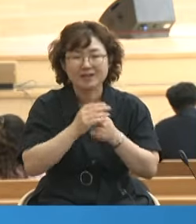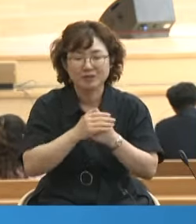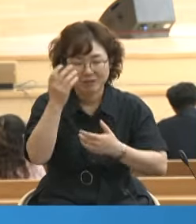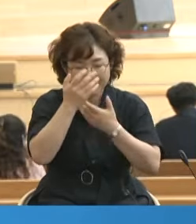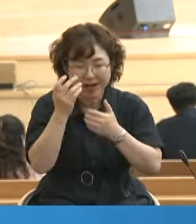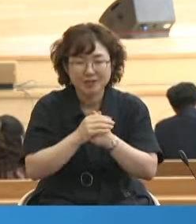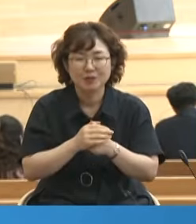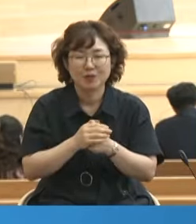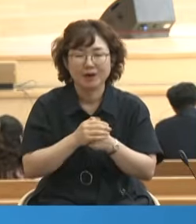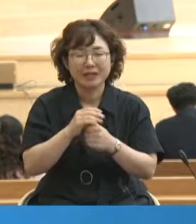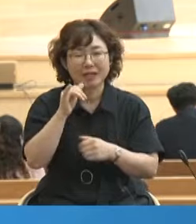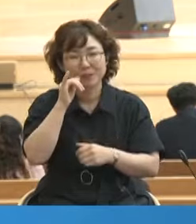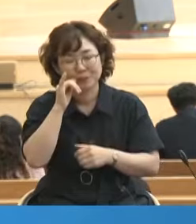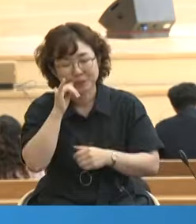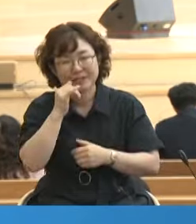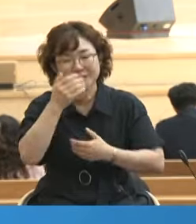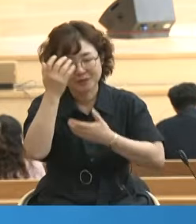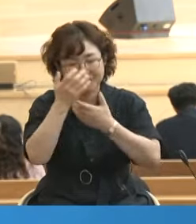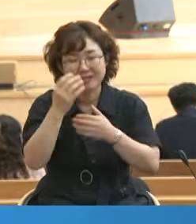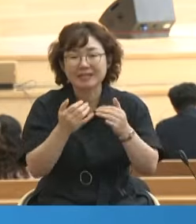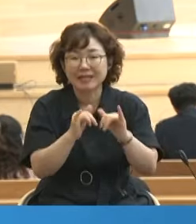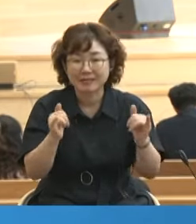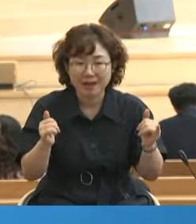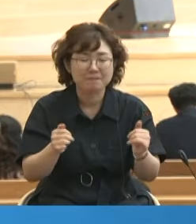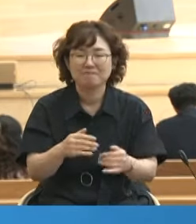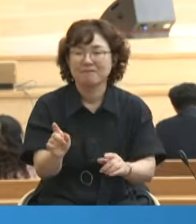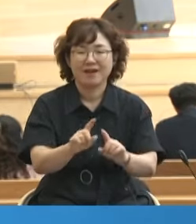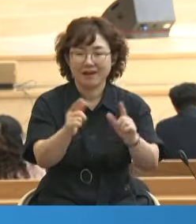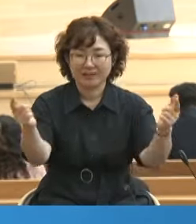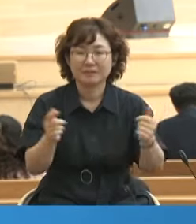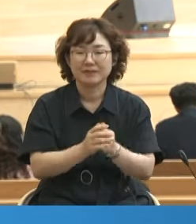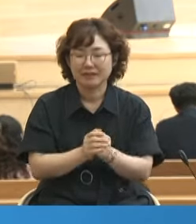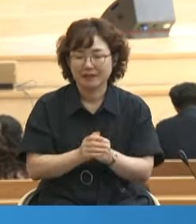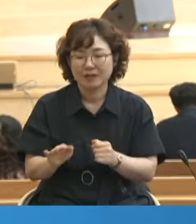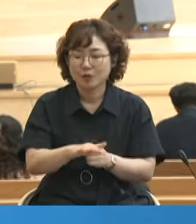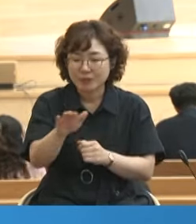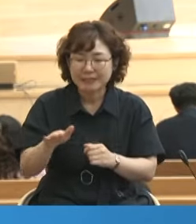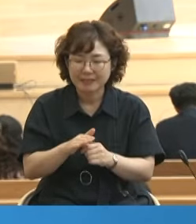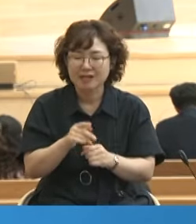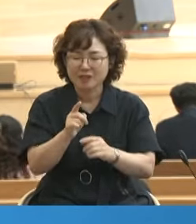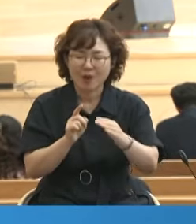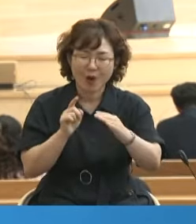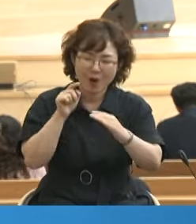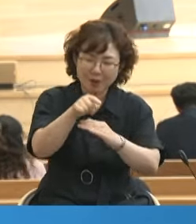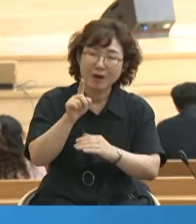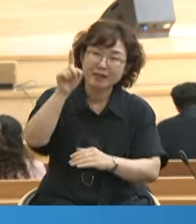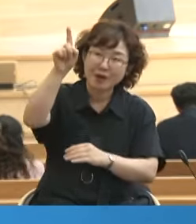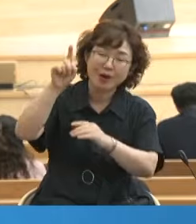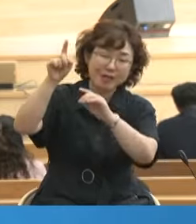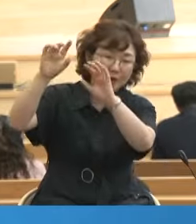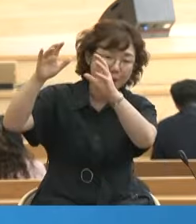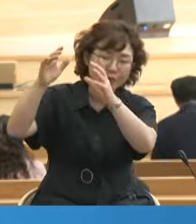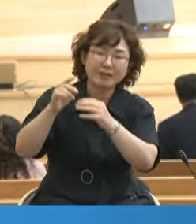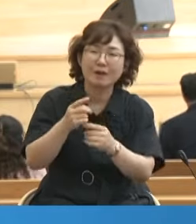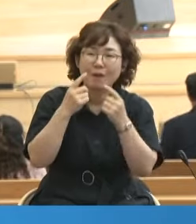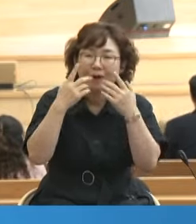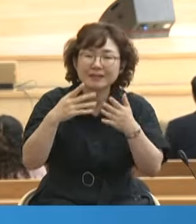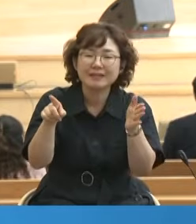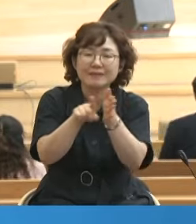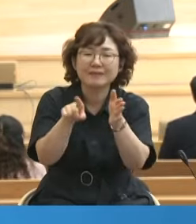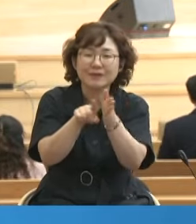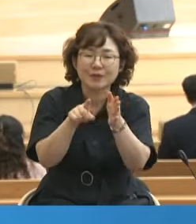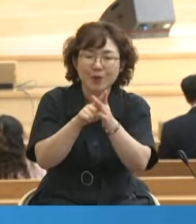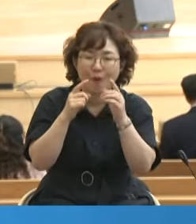빠져 취해 사는 사람들이 아니에요. more beyond, 저 천국이 있음을 믿고